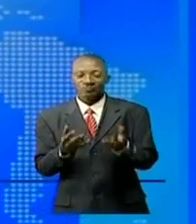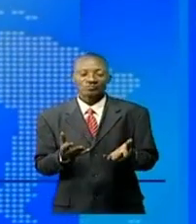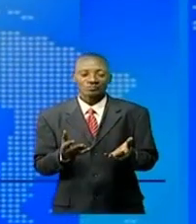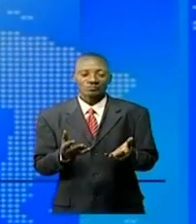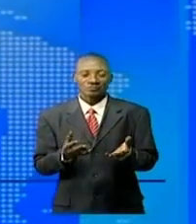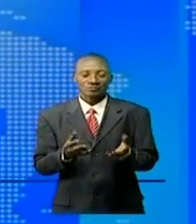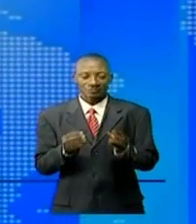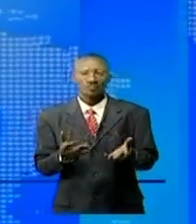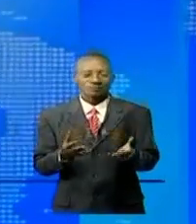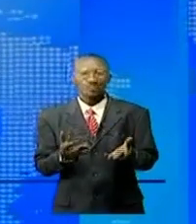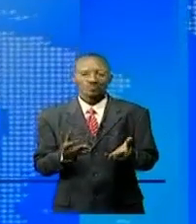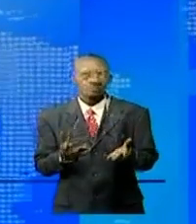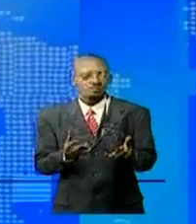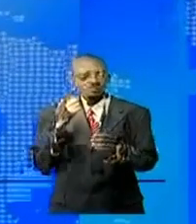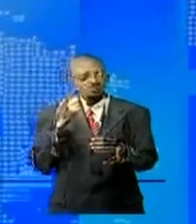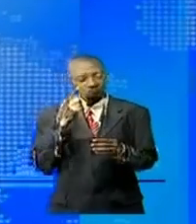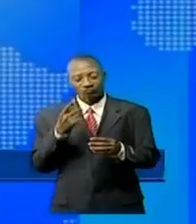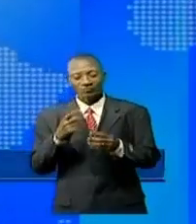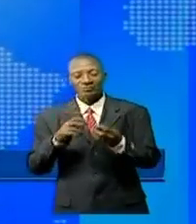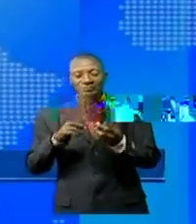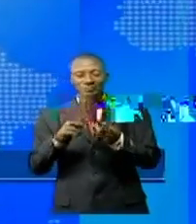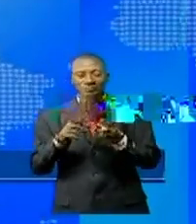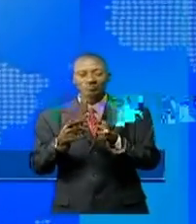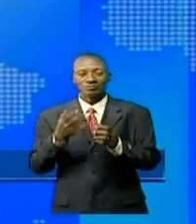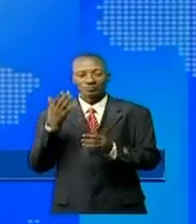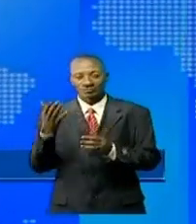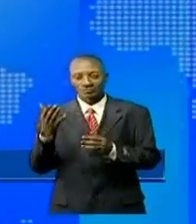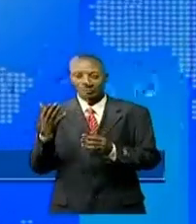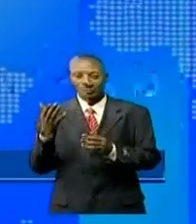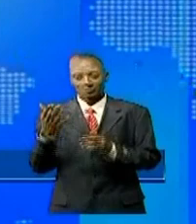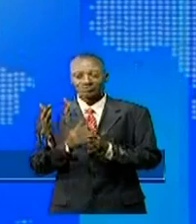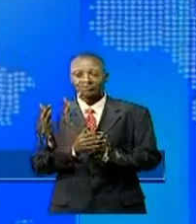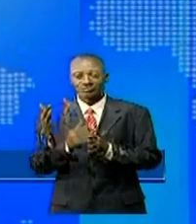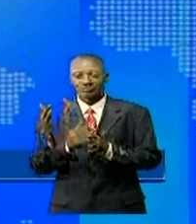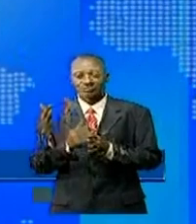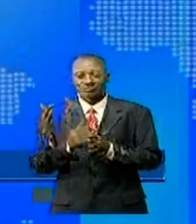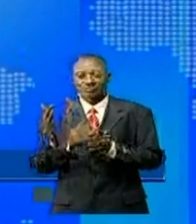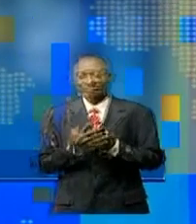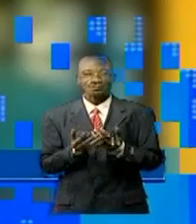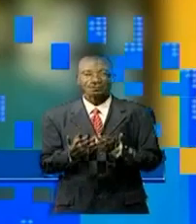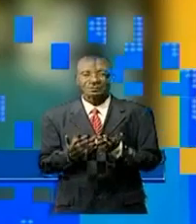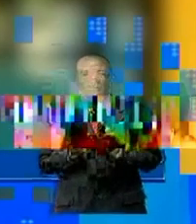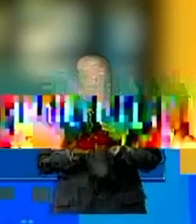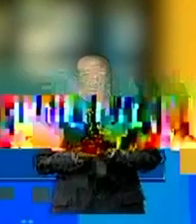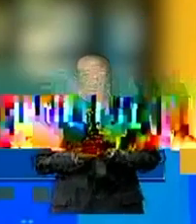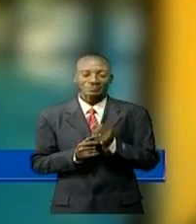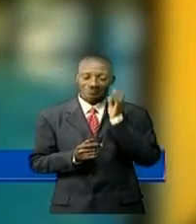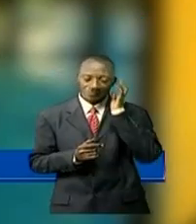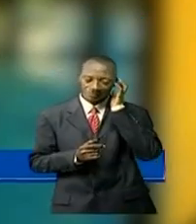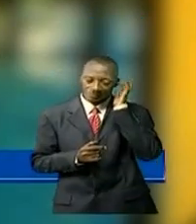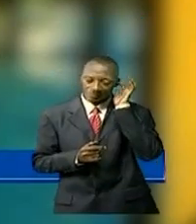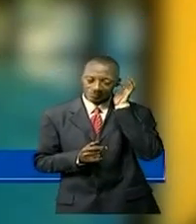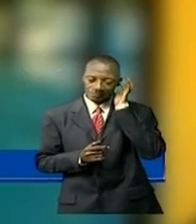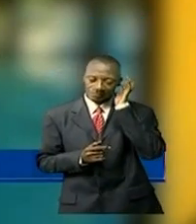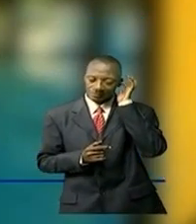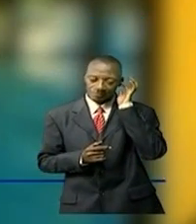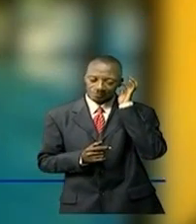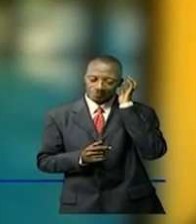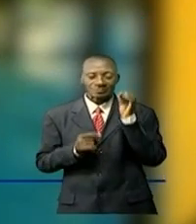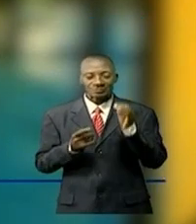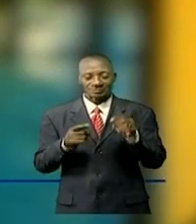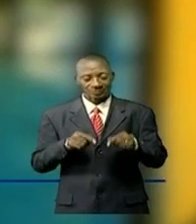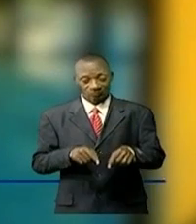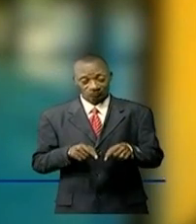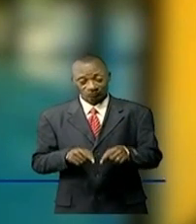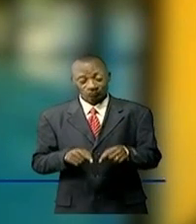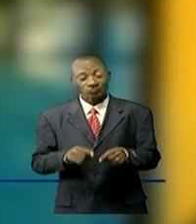RTNC vient de perdre son directeur des informations en la personne de Guillaume Koukou-Maïngi, qui a tiré sa révérence ce lundi